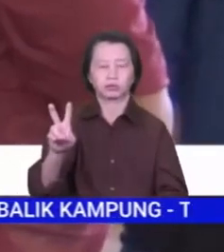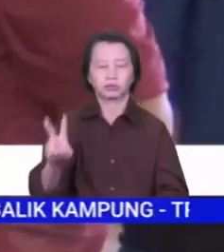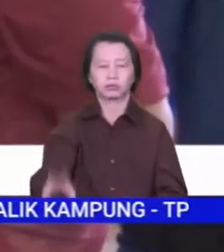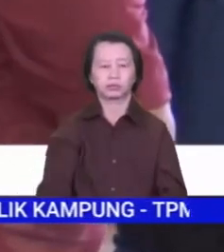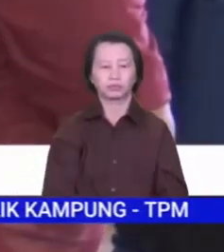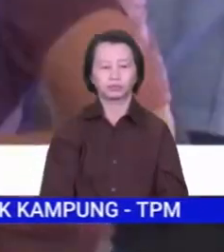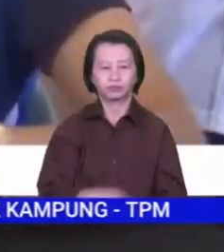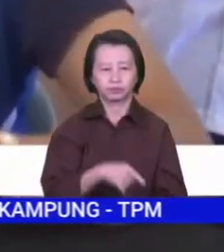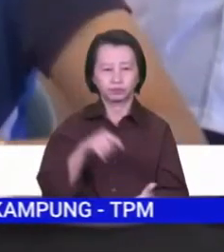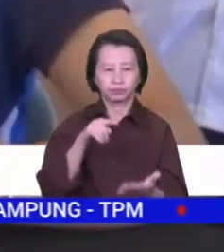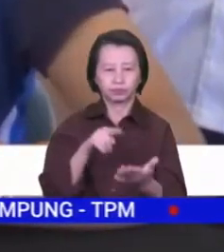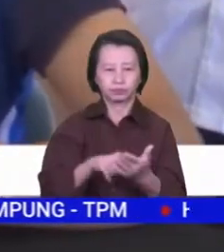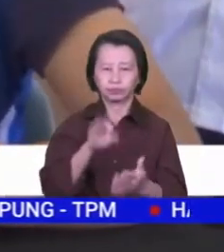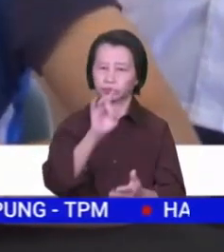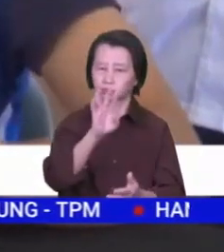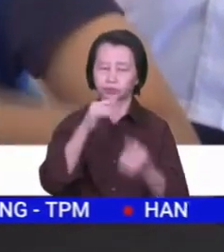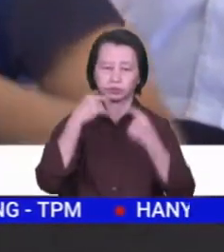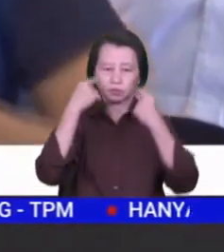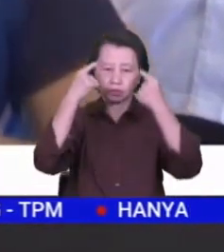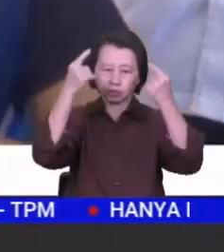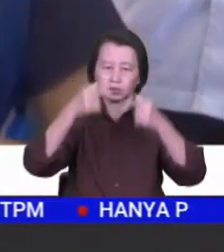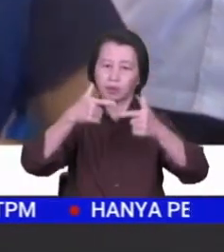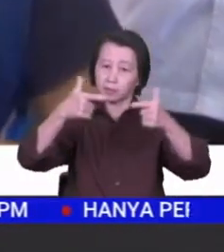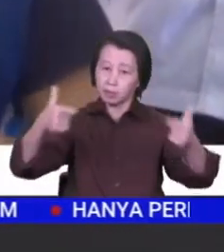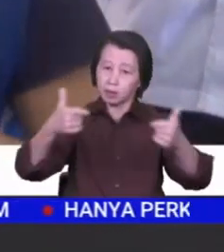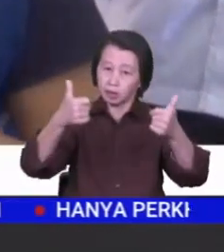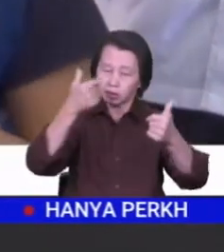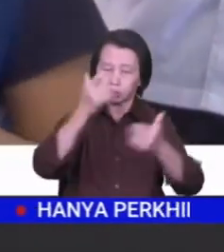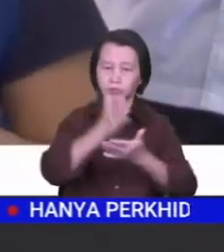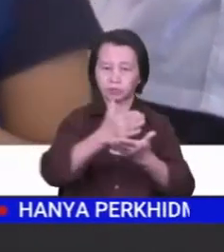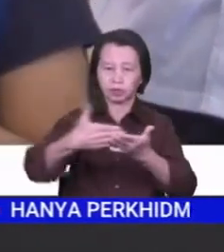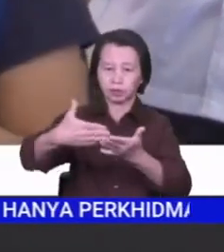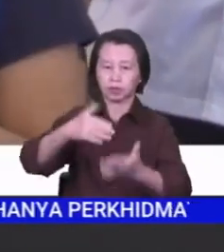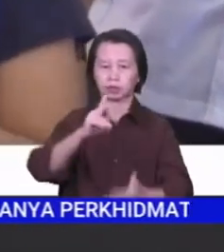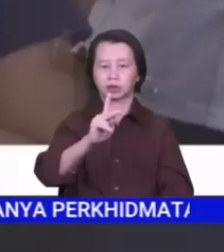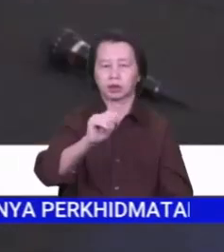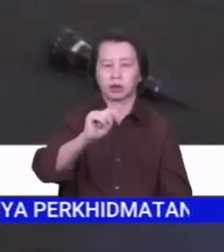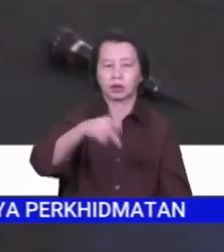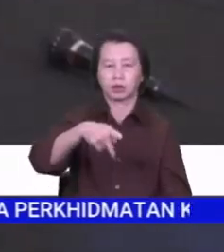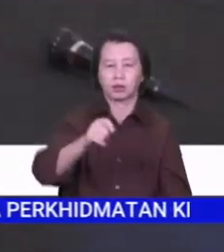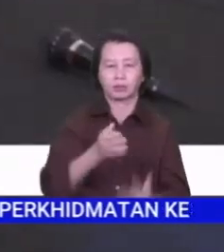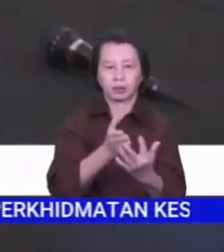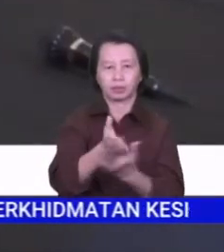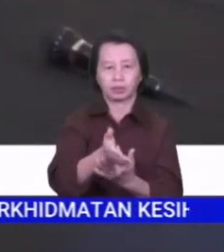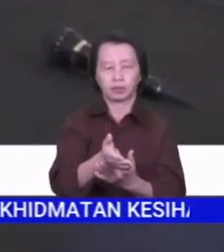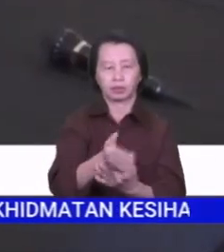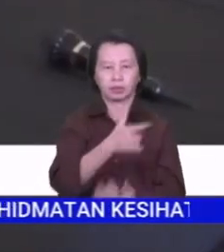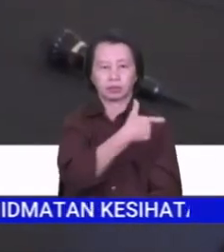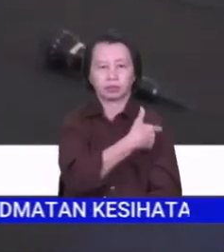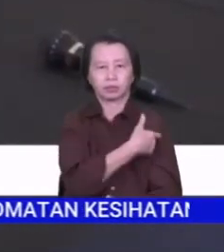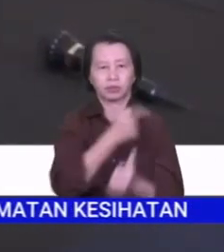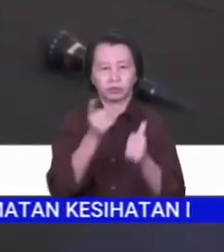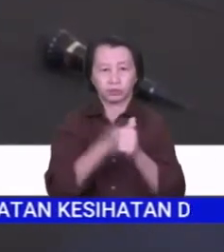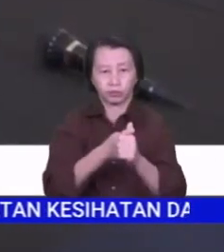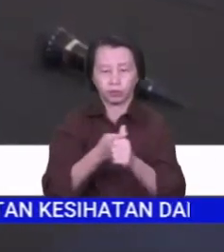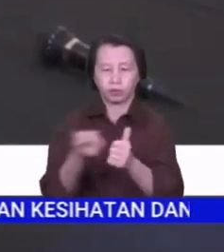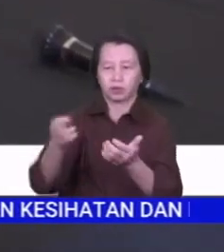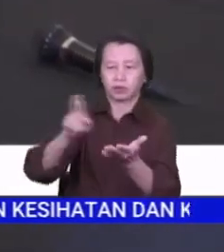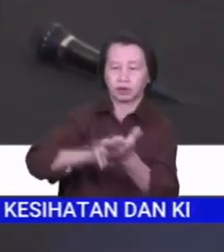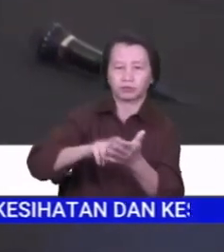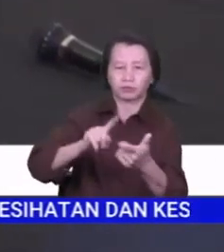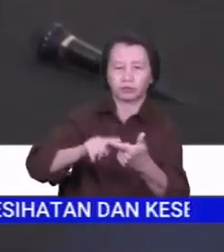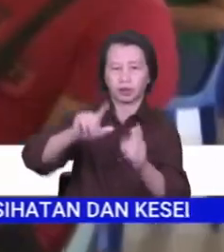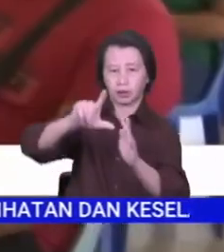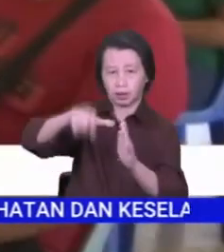2. Ini merupakan satu kejayaan yang besar bagi bahagian Kapit, terutamanya melalui kaedah suntik dahulu daftar